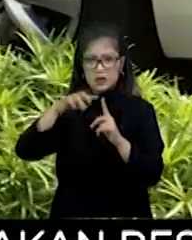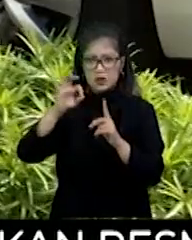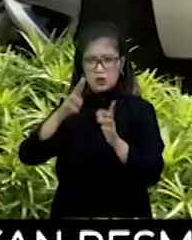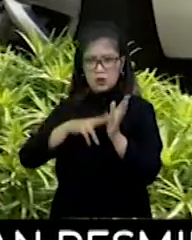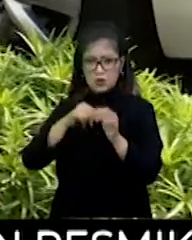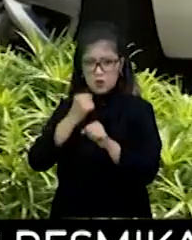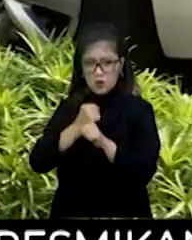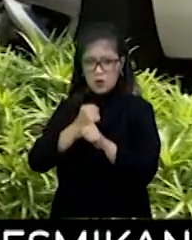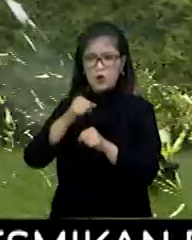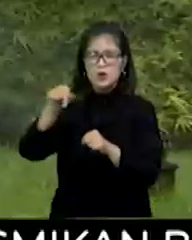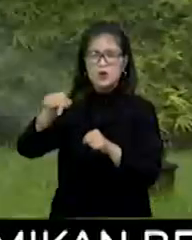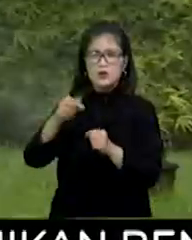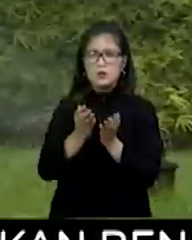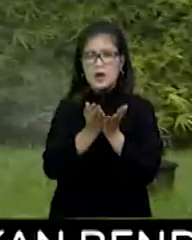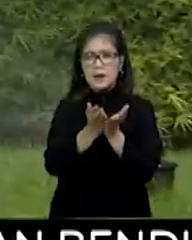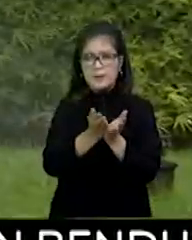Riau.